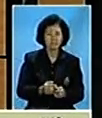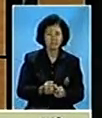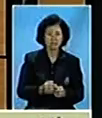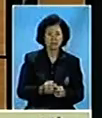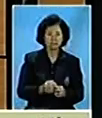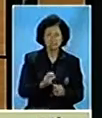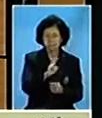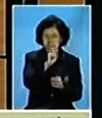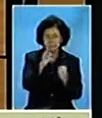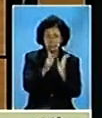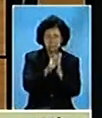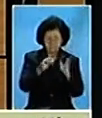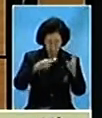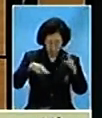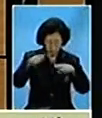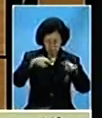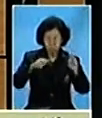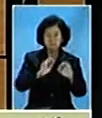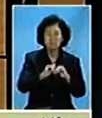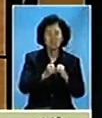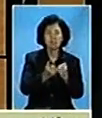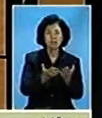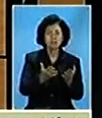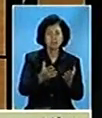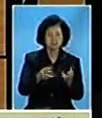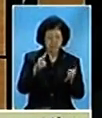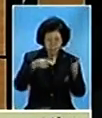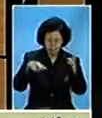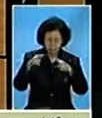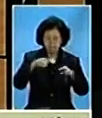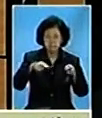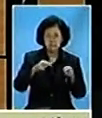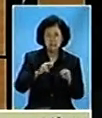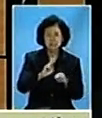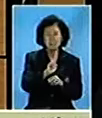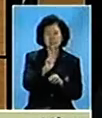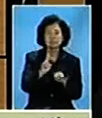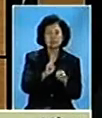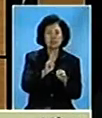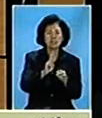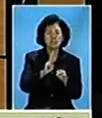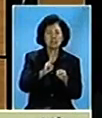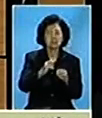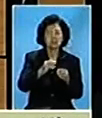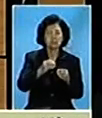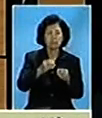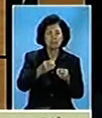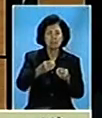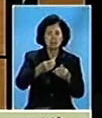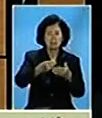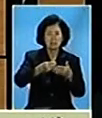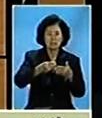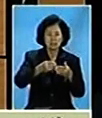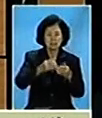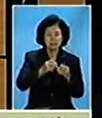เราใช้หลักการพิจารณาอย่างไรการพิจารณาที่ใช้ร่างหลักเราคุยกันว่าก